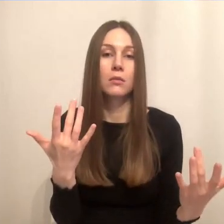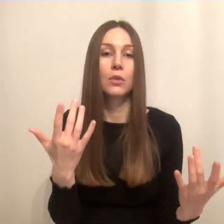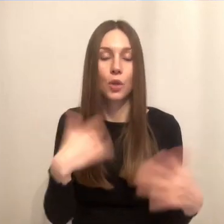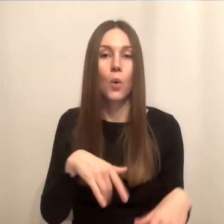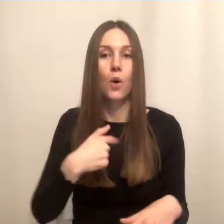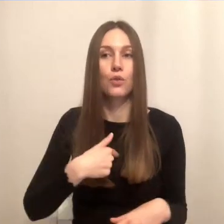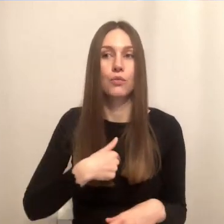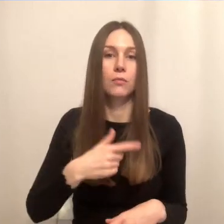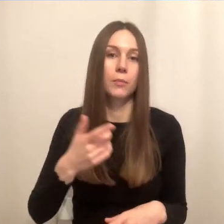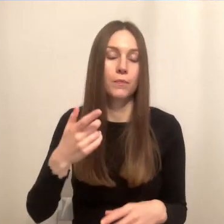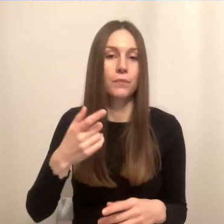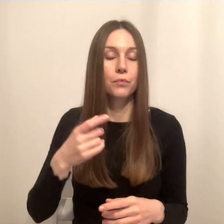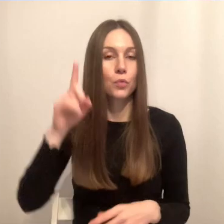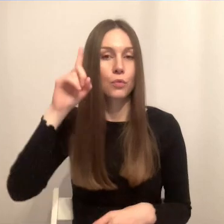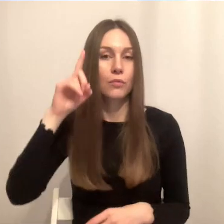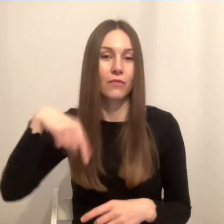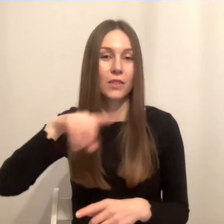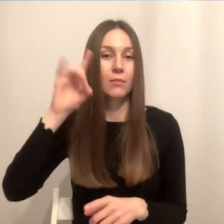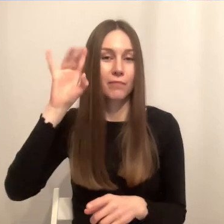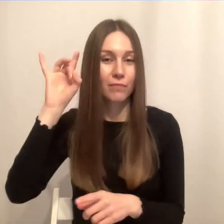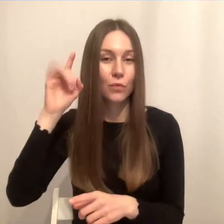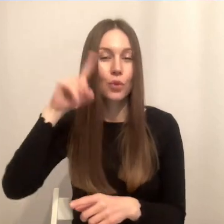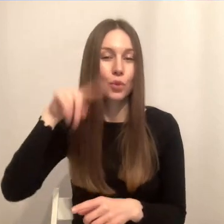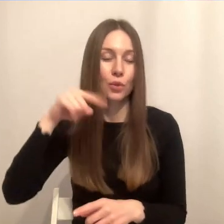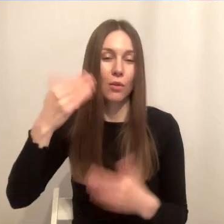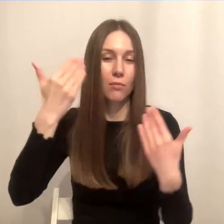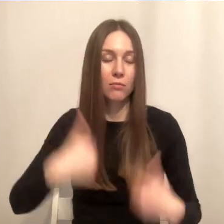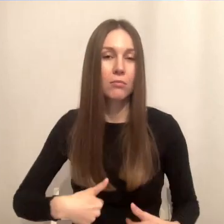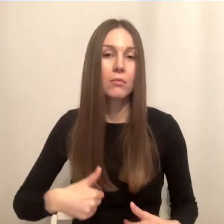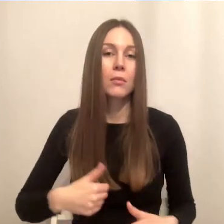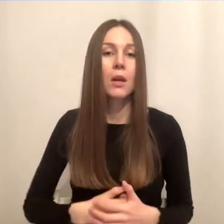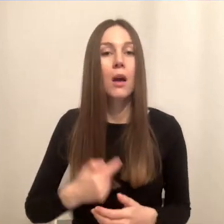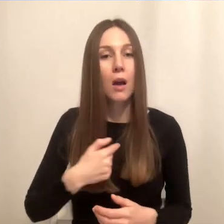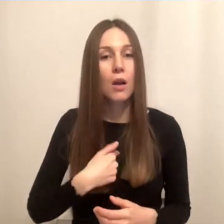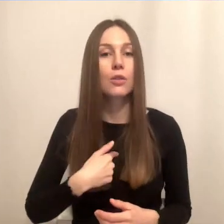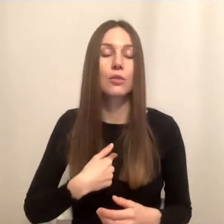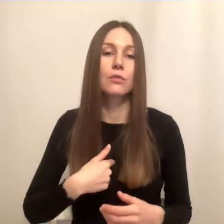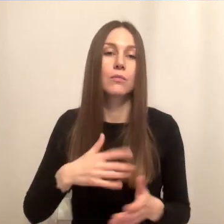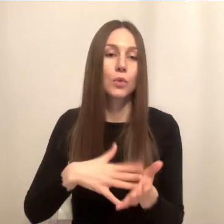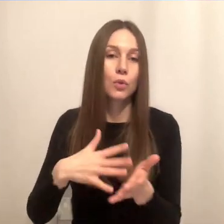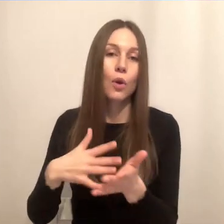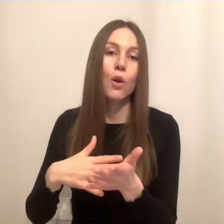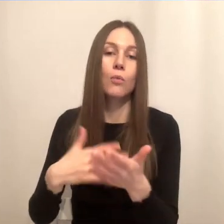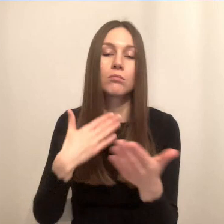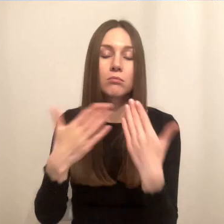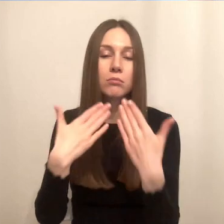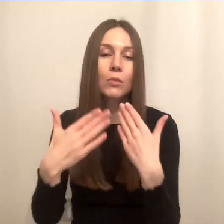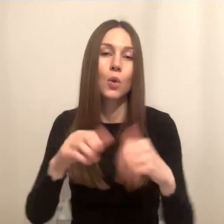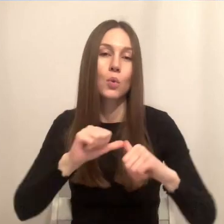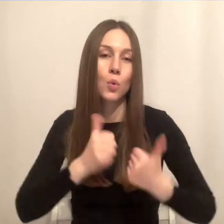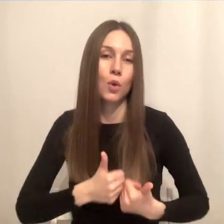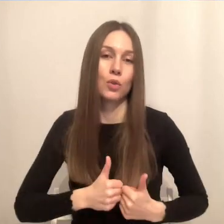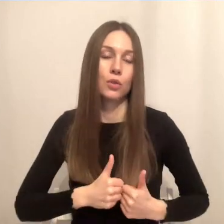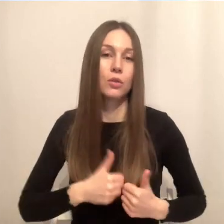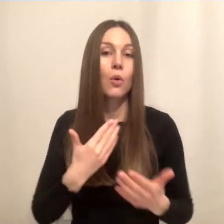ir rinkosi pagal mano darbus. Visų pirma, aš ruošiuosi ir toliau nuo širdžiai betarpiškai bendrauti, nes to ir reikia. Nes